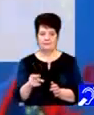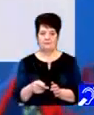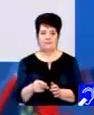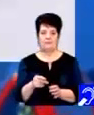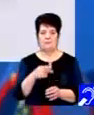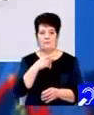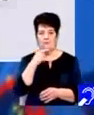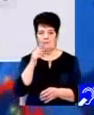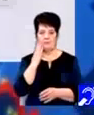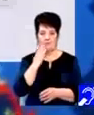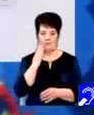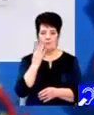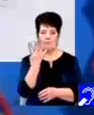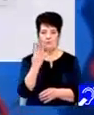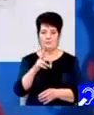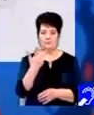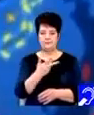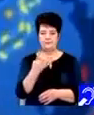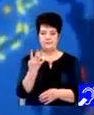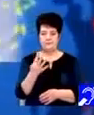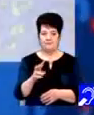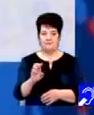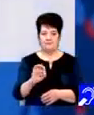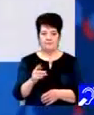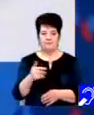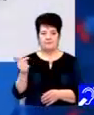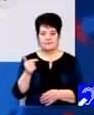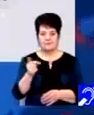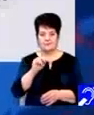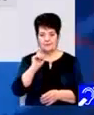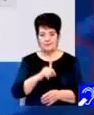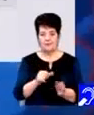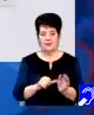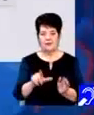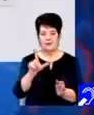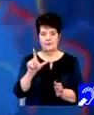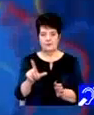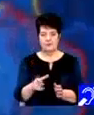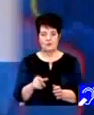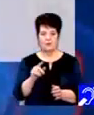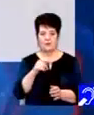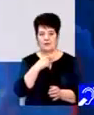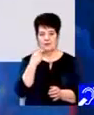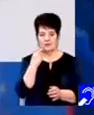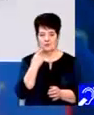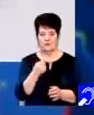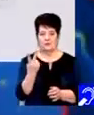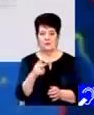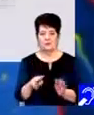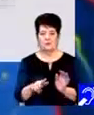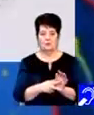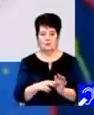Leul românesc va fi cotat la 4 lei și 34 de bani. Hrivna ucrainană va avea valoarea de 62 de bani, iar rubla rusească rămâne